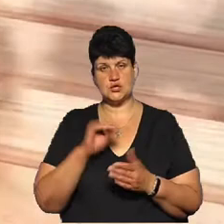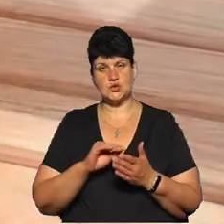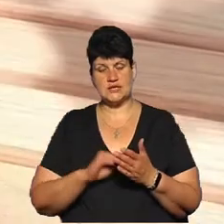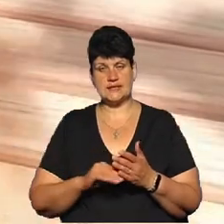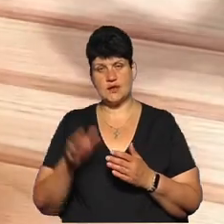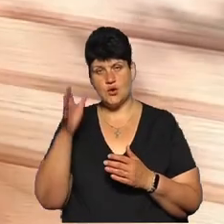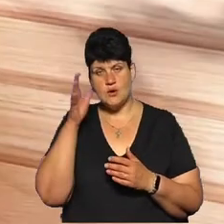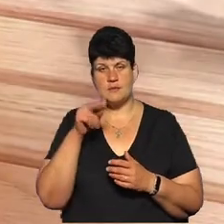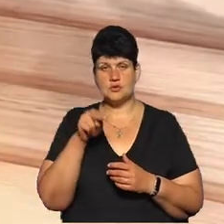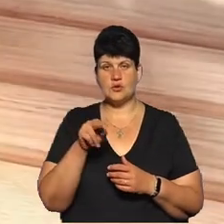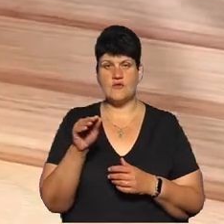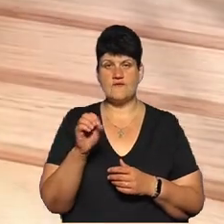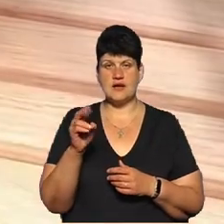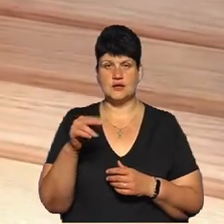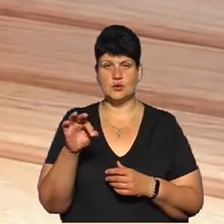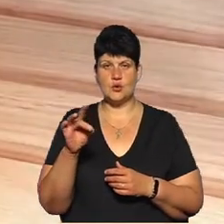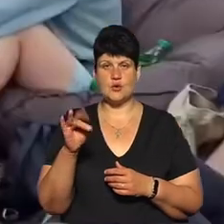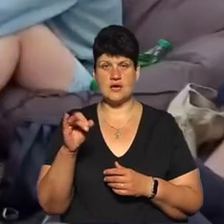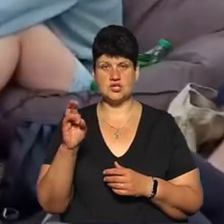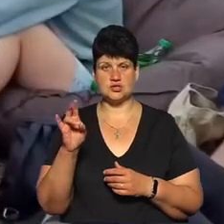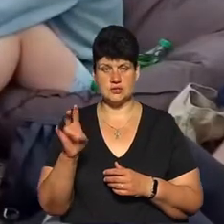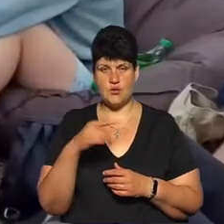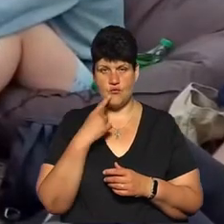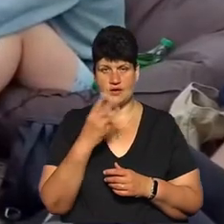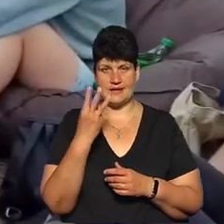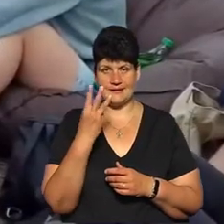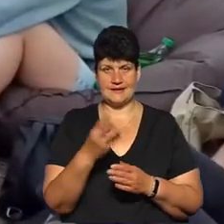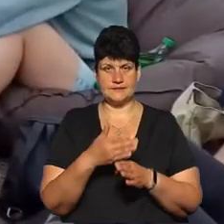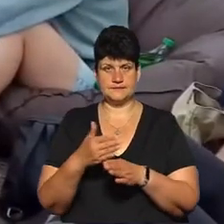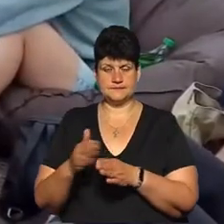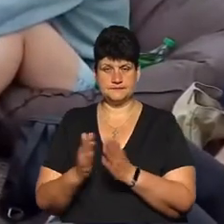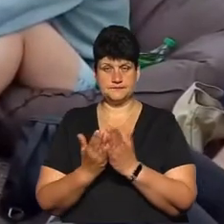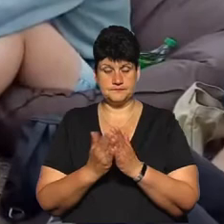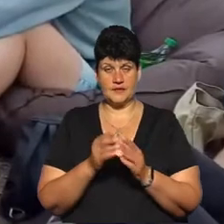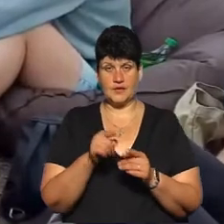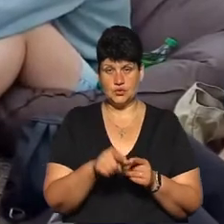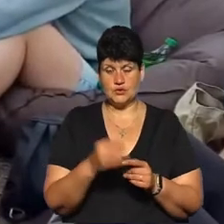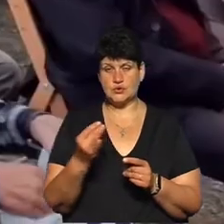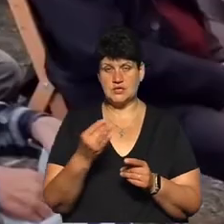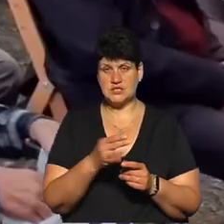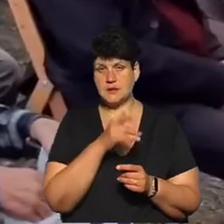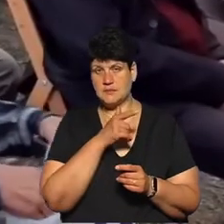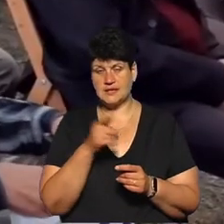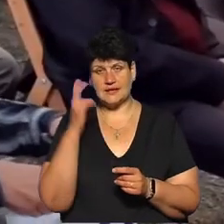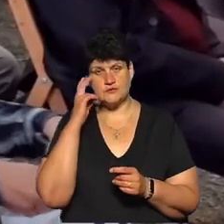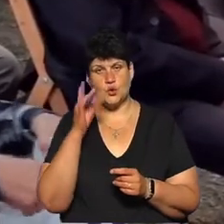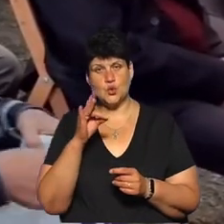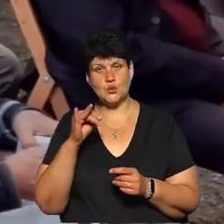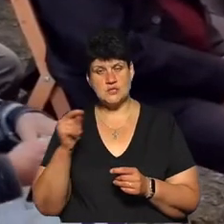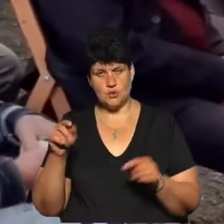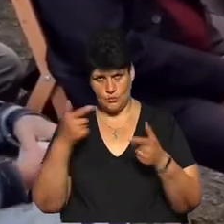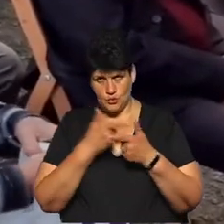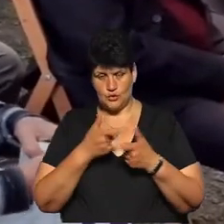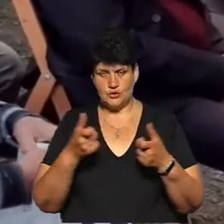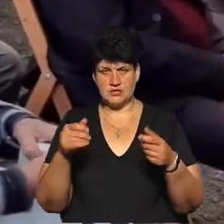Федоришин. За його словами, книжка складається з 3 томів. Тут досліджений історичний період від Київської Русі до проголошення відновленої незалежності